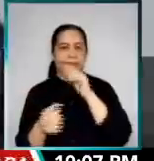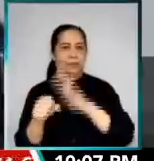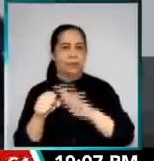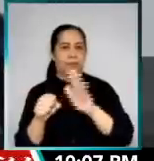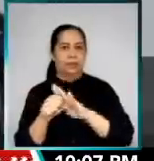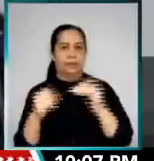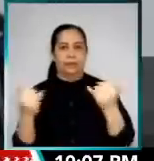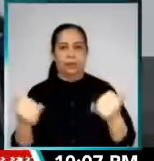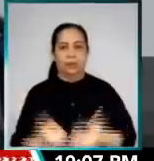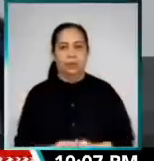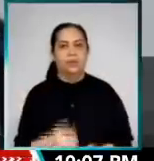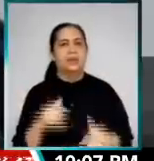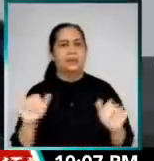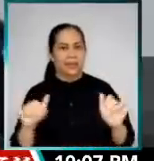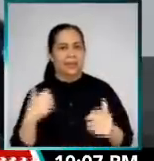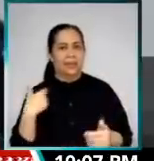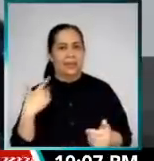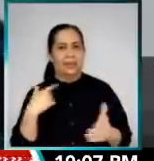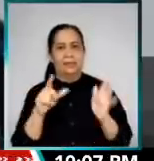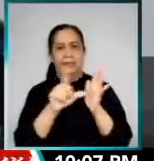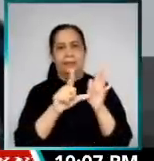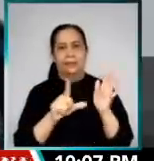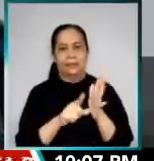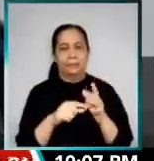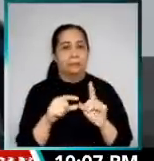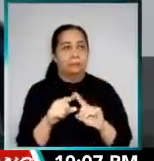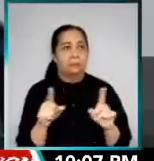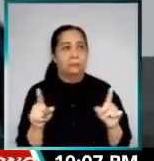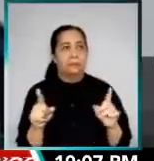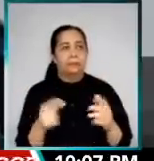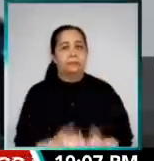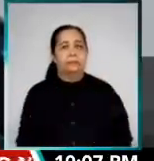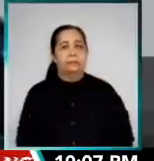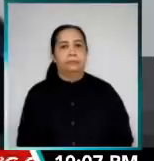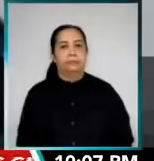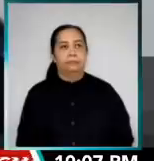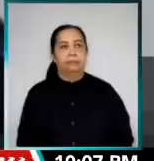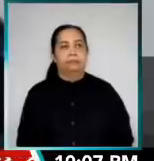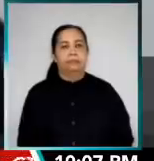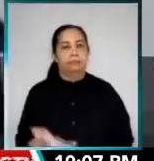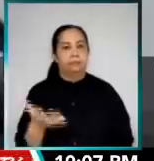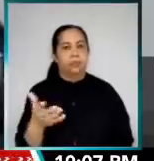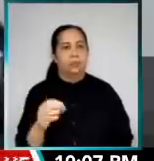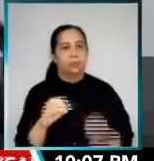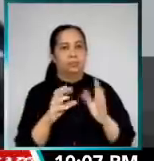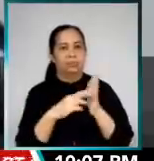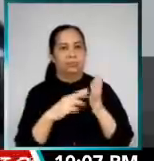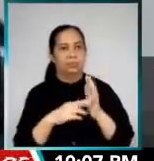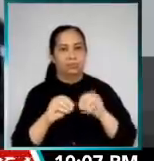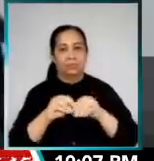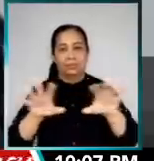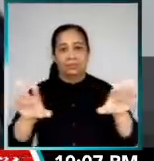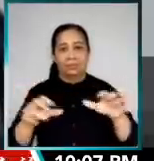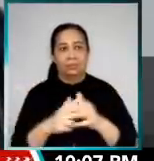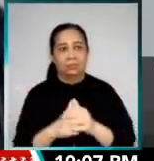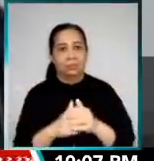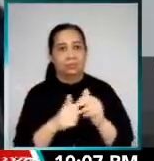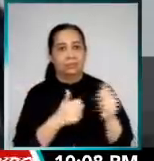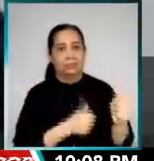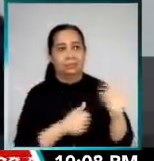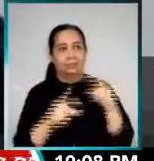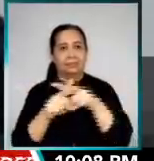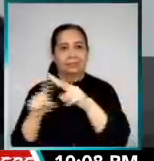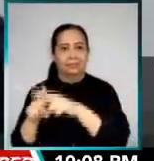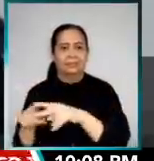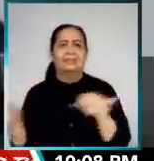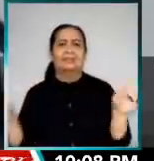mga ganun tayong mga batas, ano? Pero yung implementation niya, it concerns also all